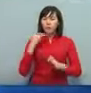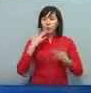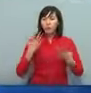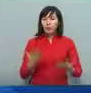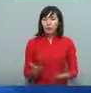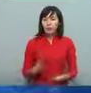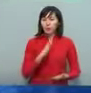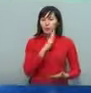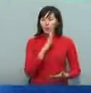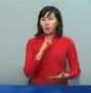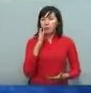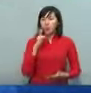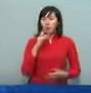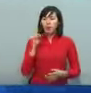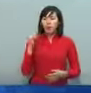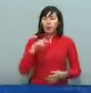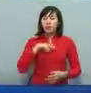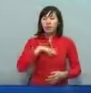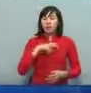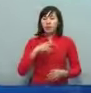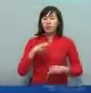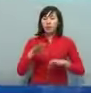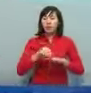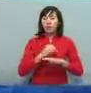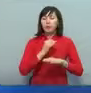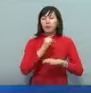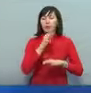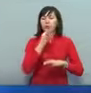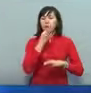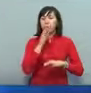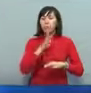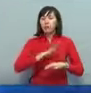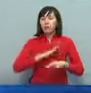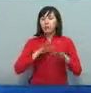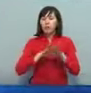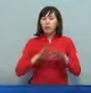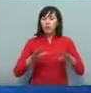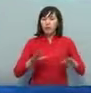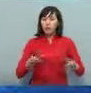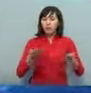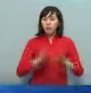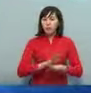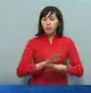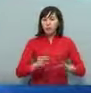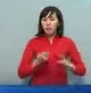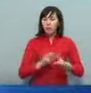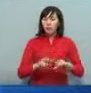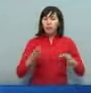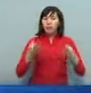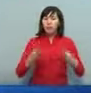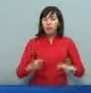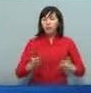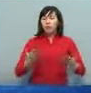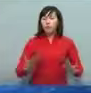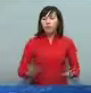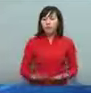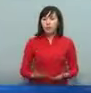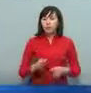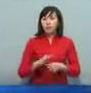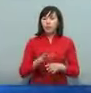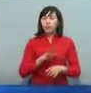алқа иегері жолдасынан ертеректе айырылады. Сонда да перзенттерін қатардан қалдырмай, осы бейбіт заманға жетіп отыр. Заманның бейнетін